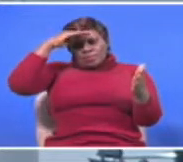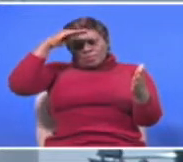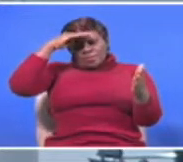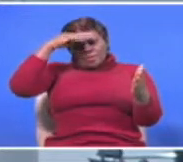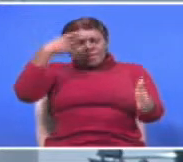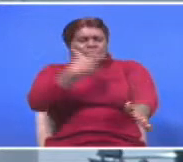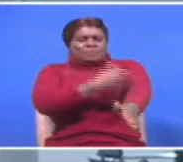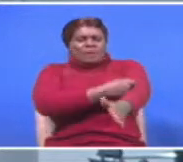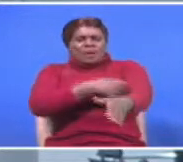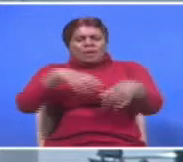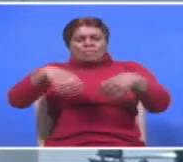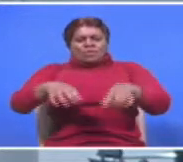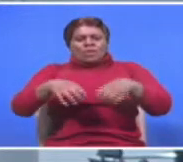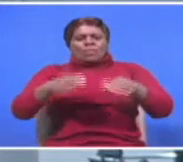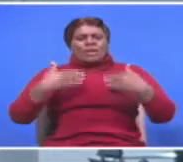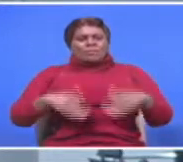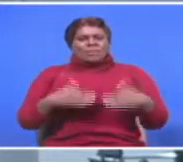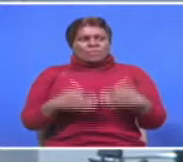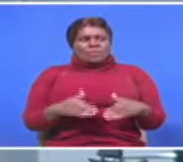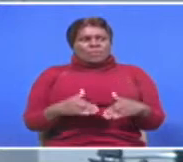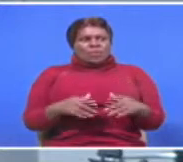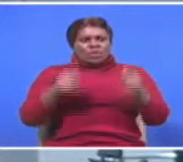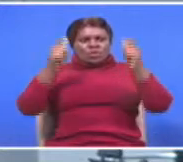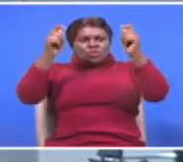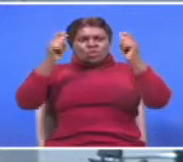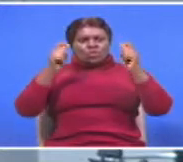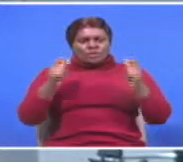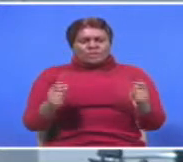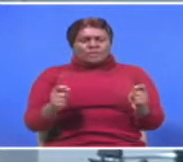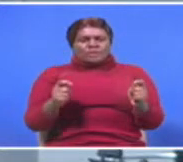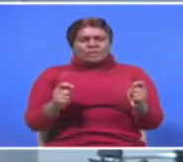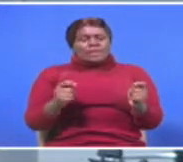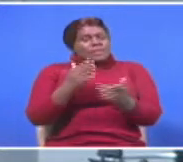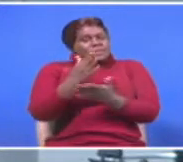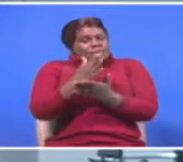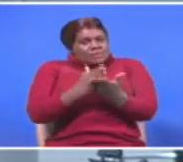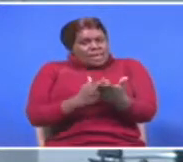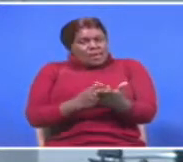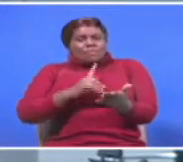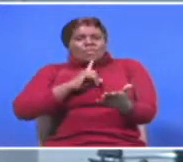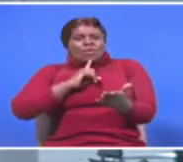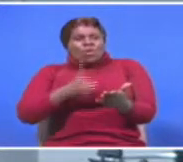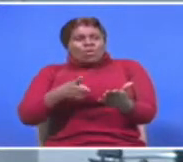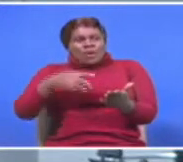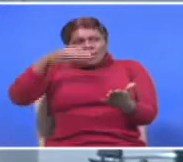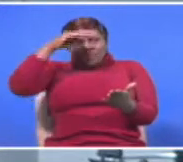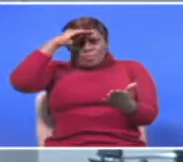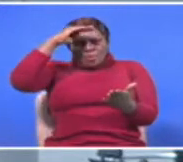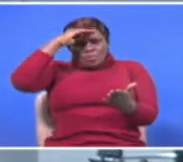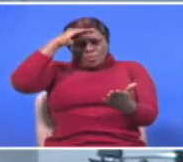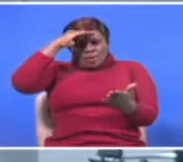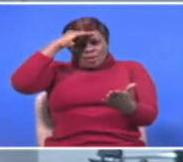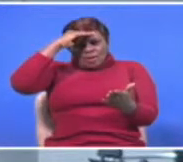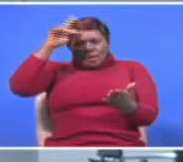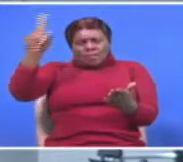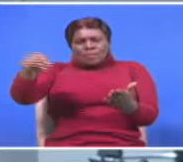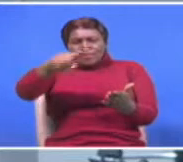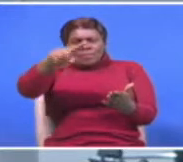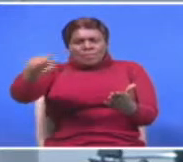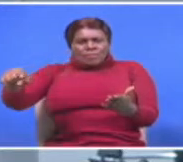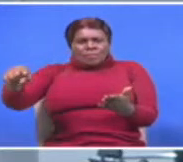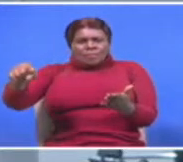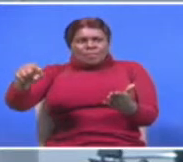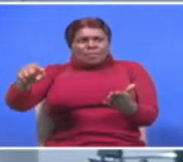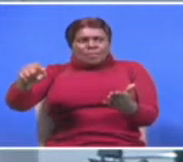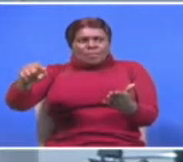za kulevya. Waendeshaji bodaboda pia wamepewa notisi, huku ikibainika kwamba kuna wanaoagiza vinywaji ambavyo vilipigwa marufuku